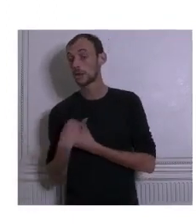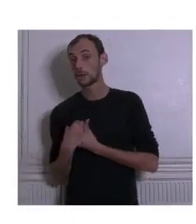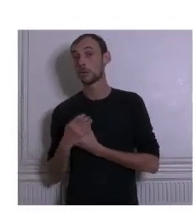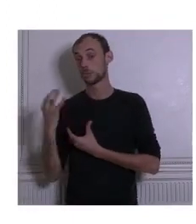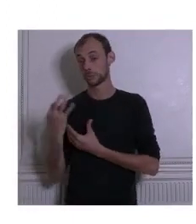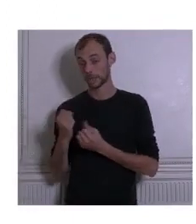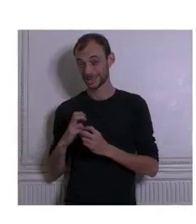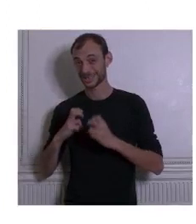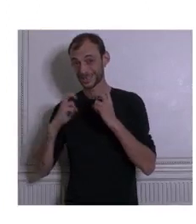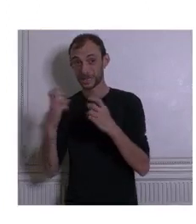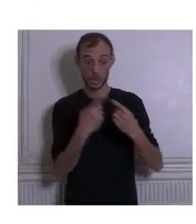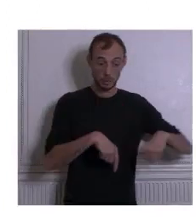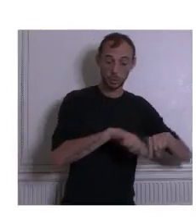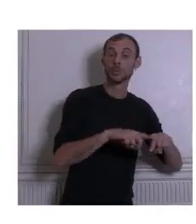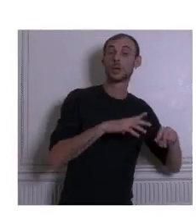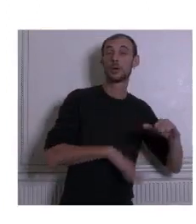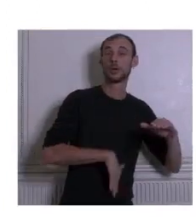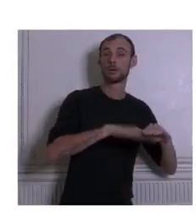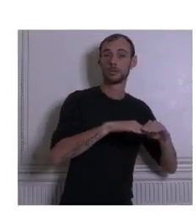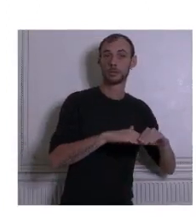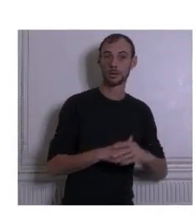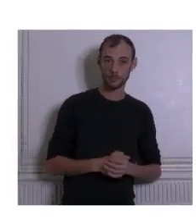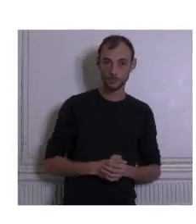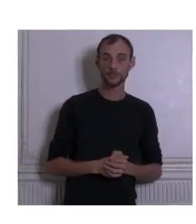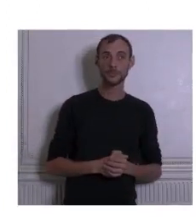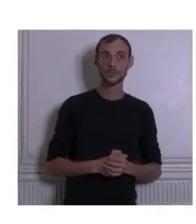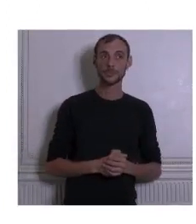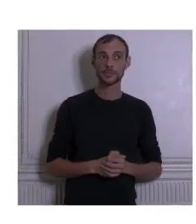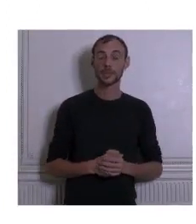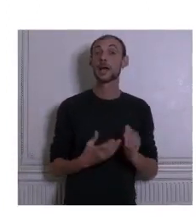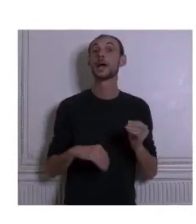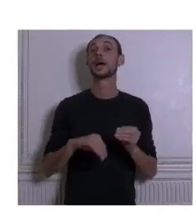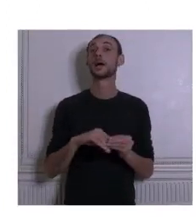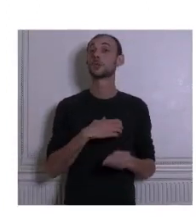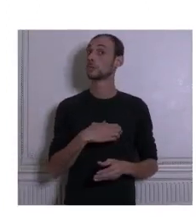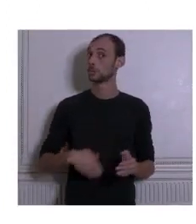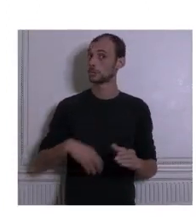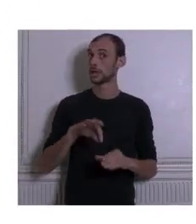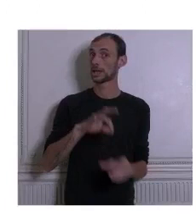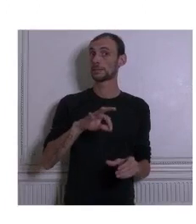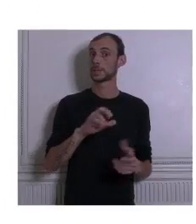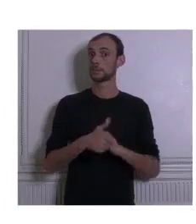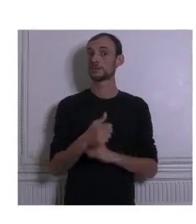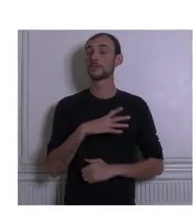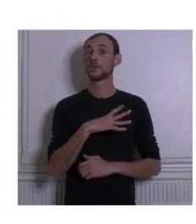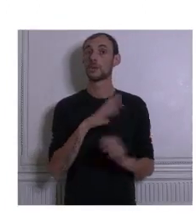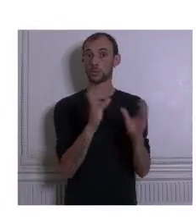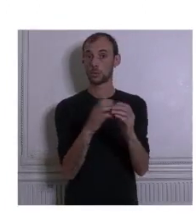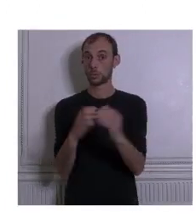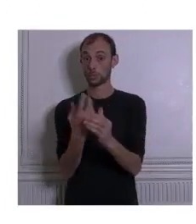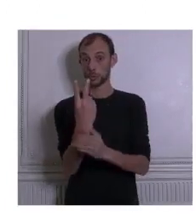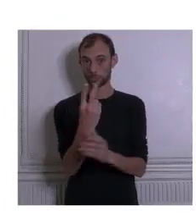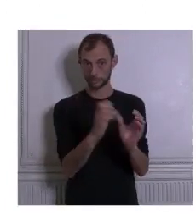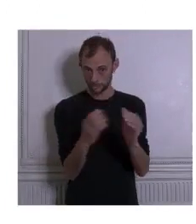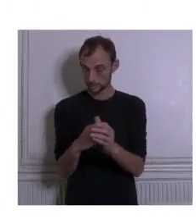c'est pourquoi? C'est pourquoi? Parce que vous avez assassiné l'énergie nucléaire. Vous avez assassiné, profitant de la faiblesse de